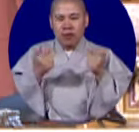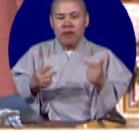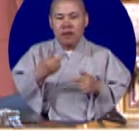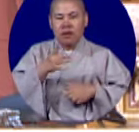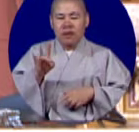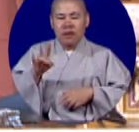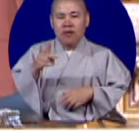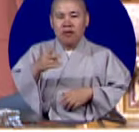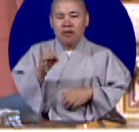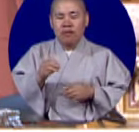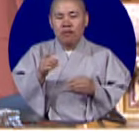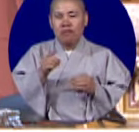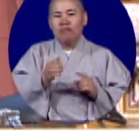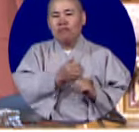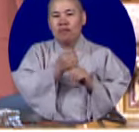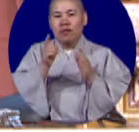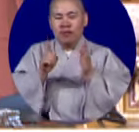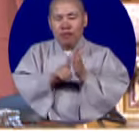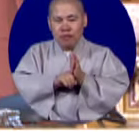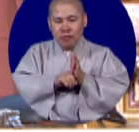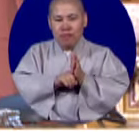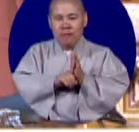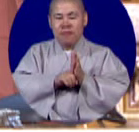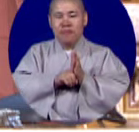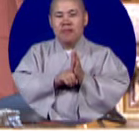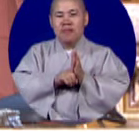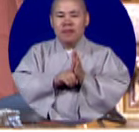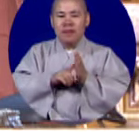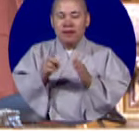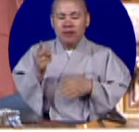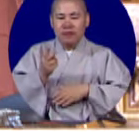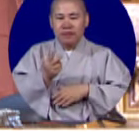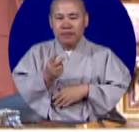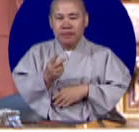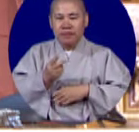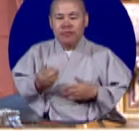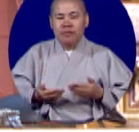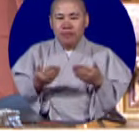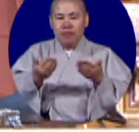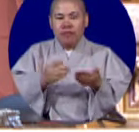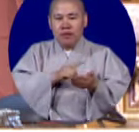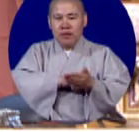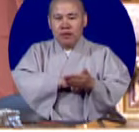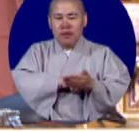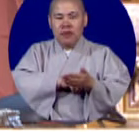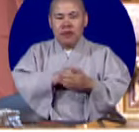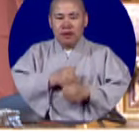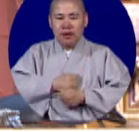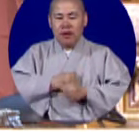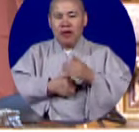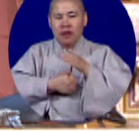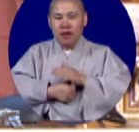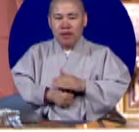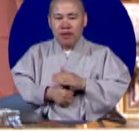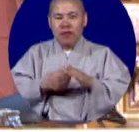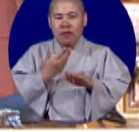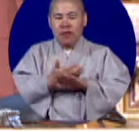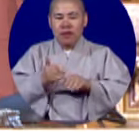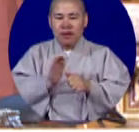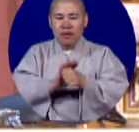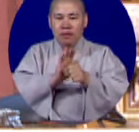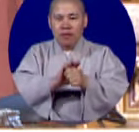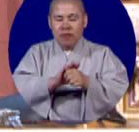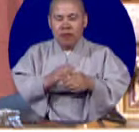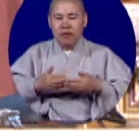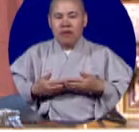이게. 예, 이것이. 그리고 보시지계 인욕은 요건 이타행이고, 정진, 선정, 지혜는